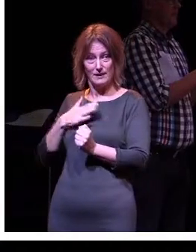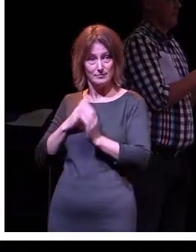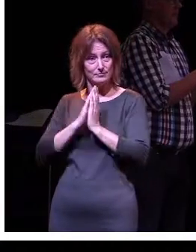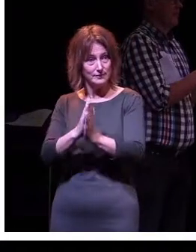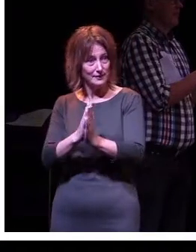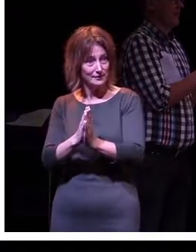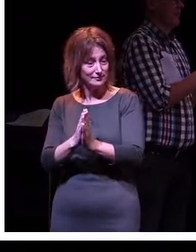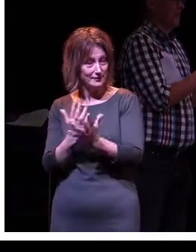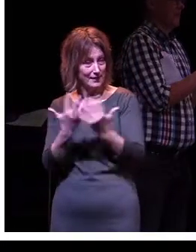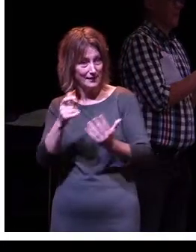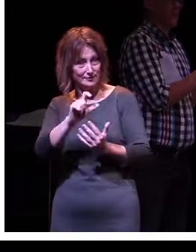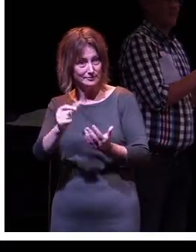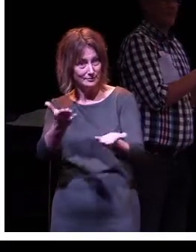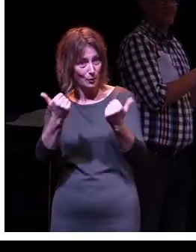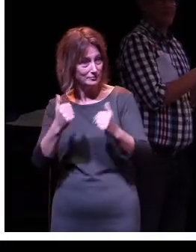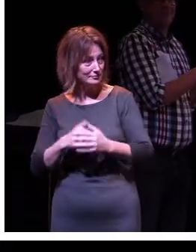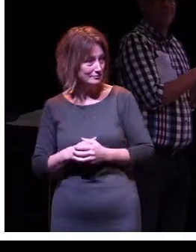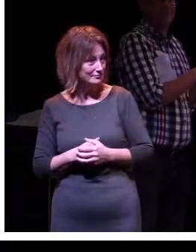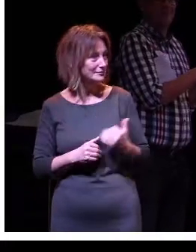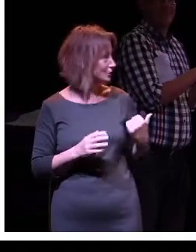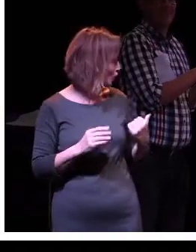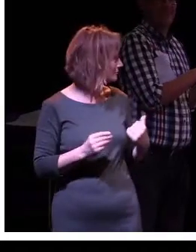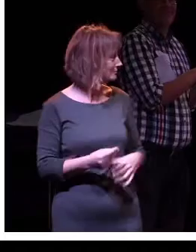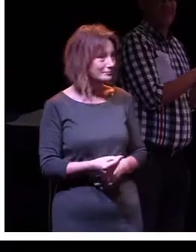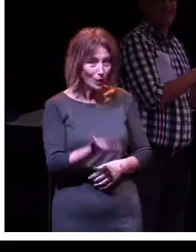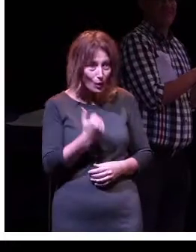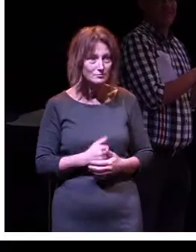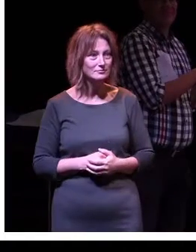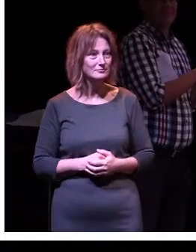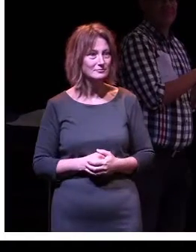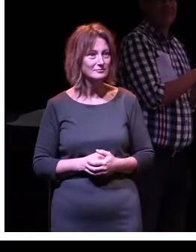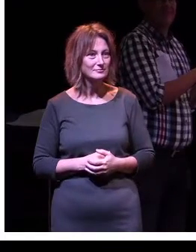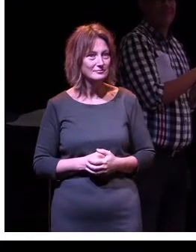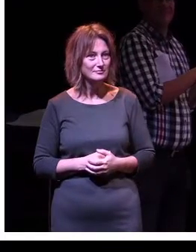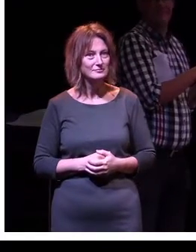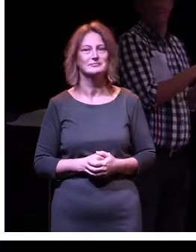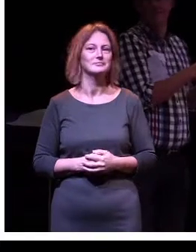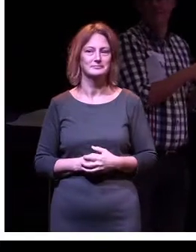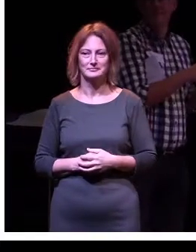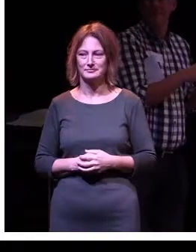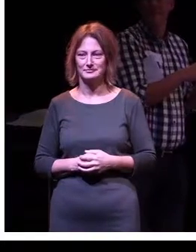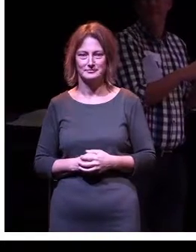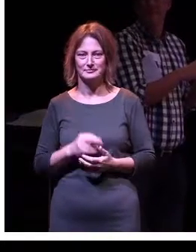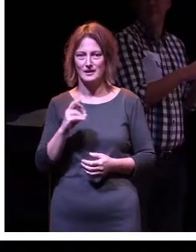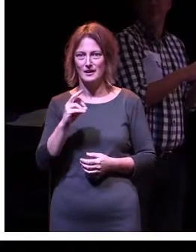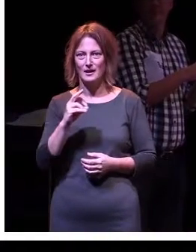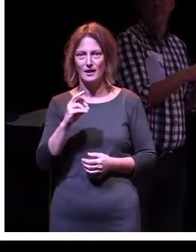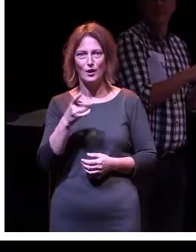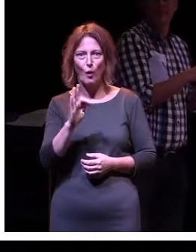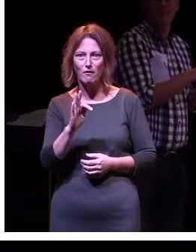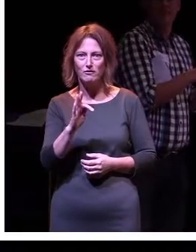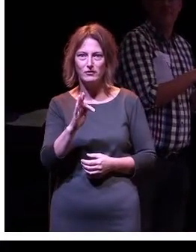Ja, kom upp. Kom. Rolf. Och medan